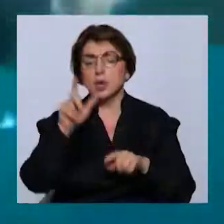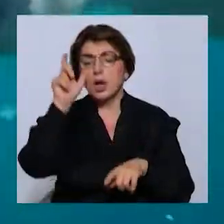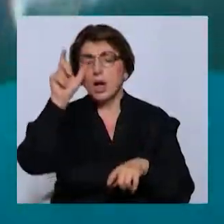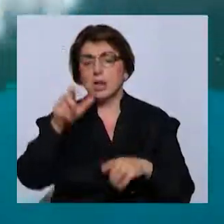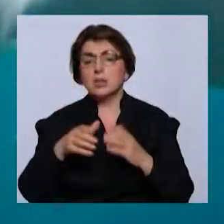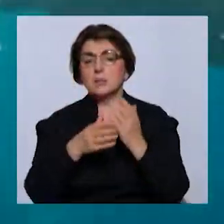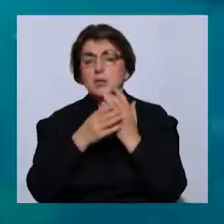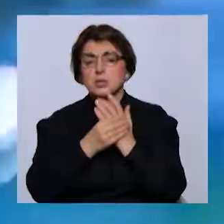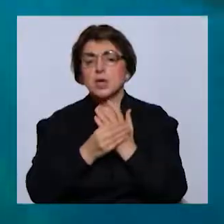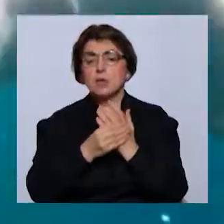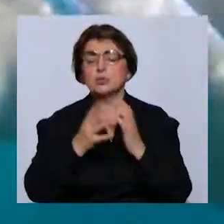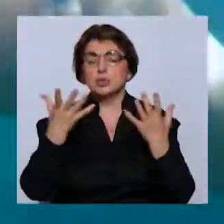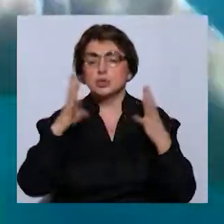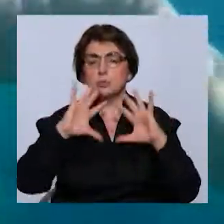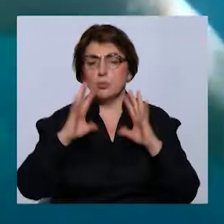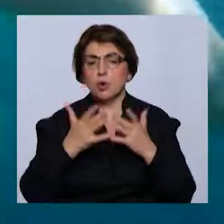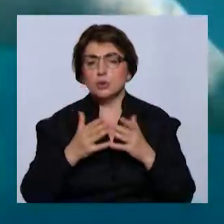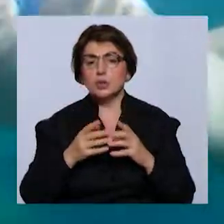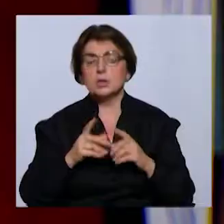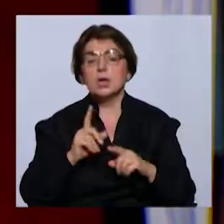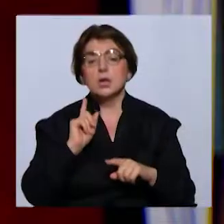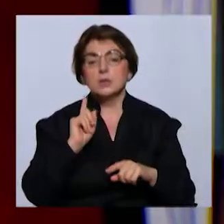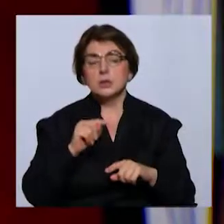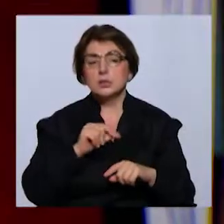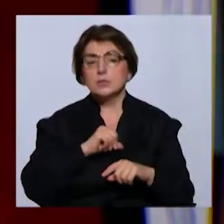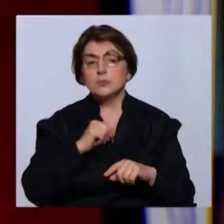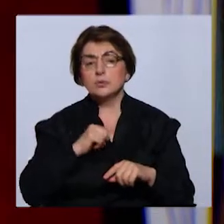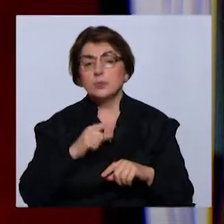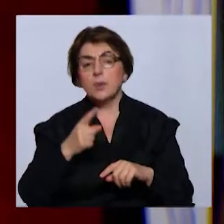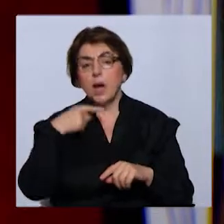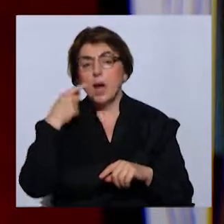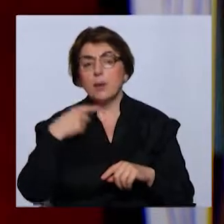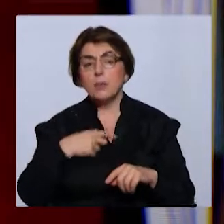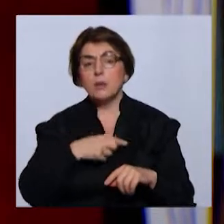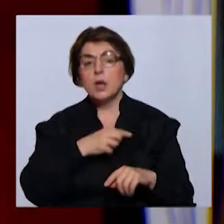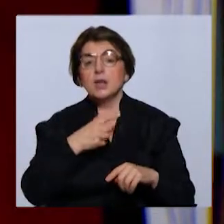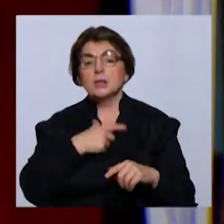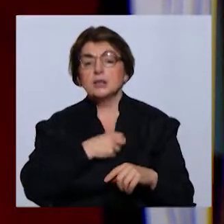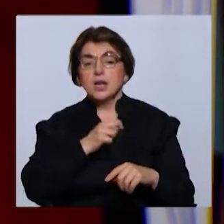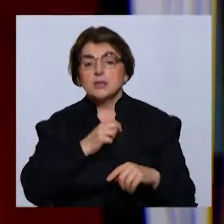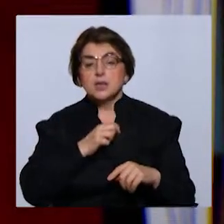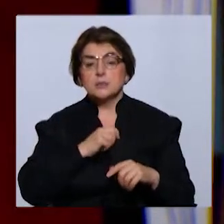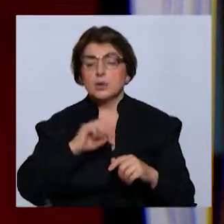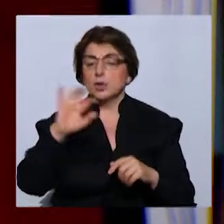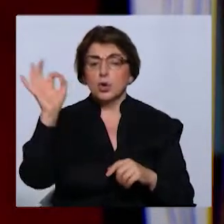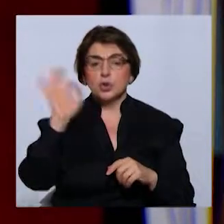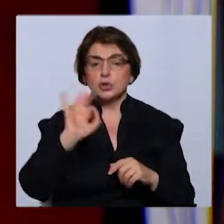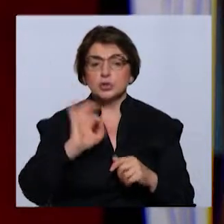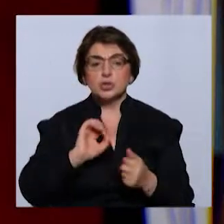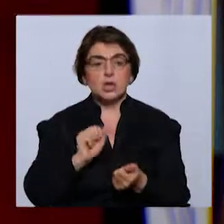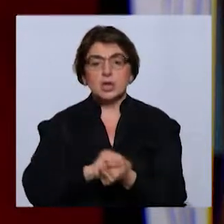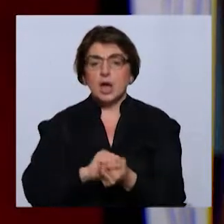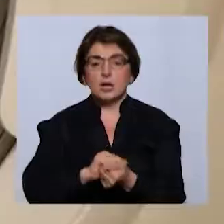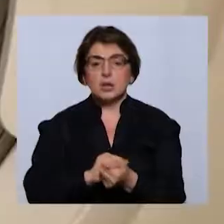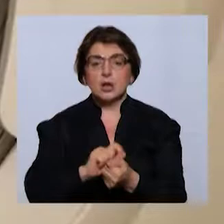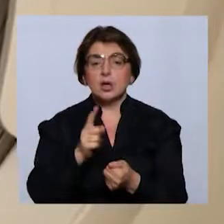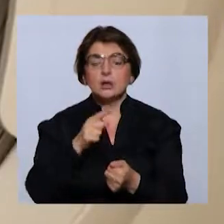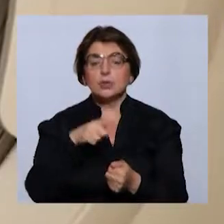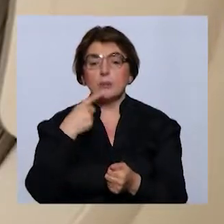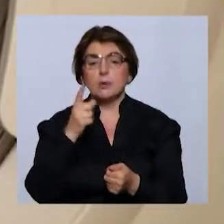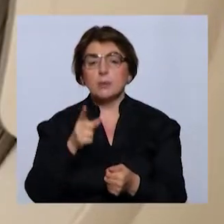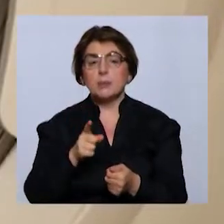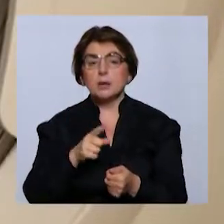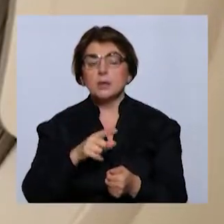Შემდეგ ეკოლოგები იმასაც ამბობენ, რომ არ გარეცხოთო ტანსაცმელიო ძალიან ხშირადო. Და რატო ამბობენ ამას? Იმიტომ